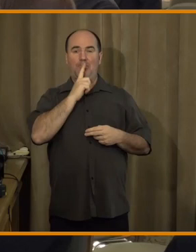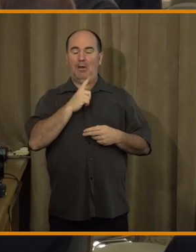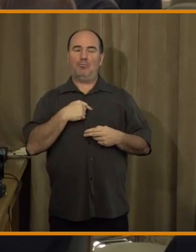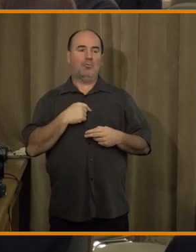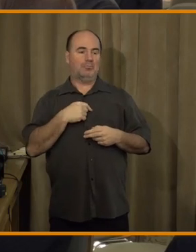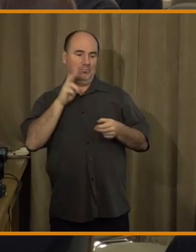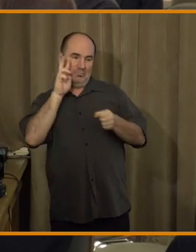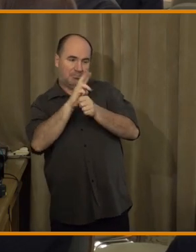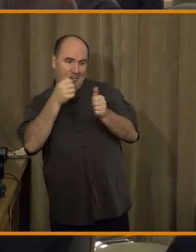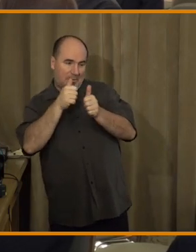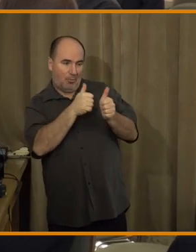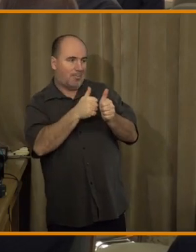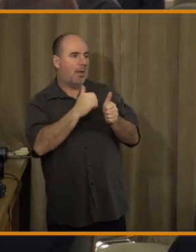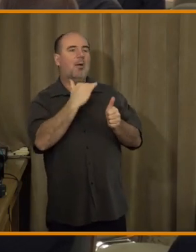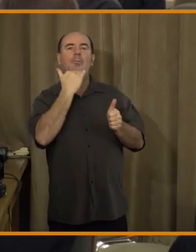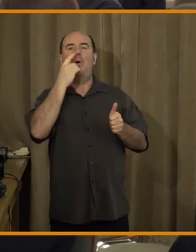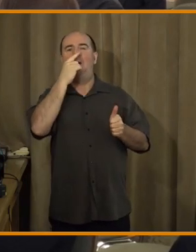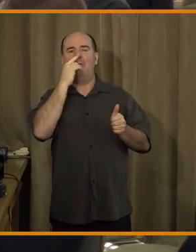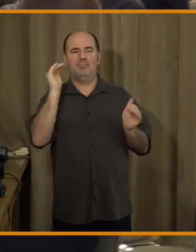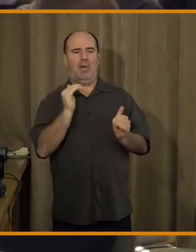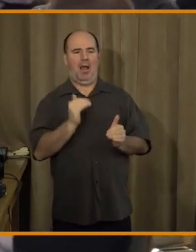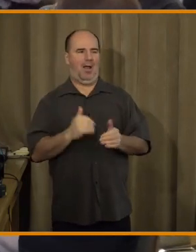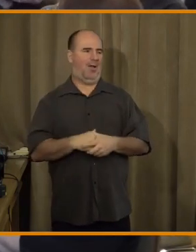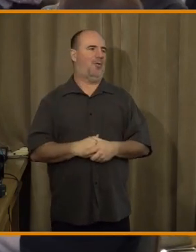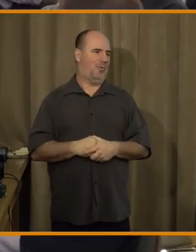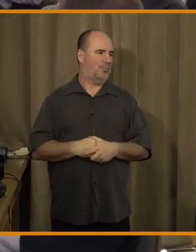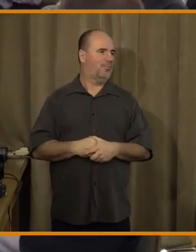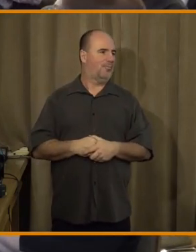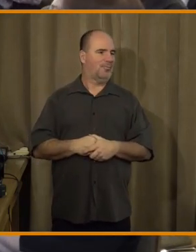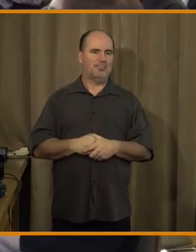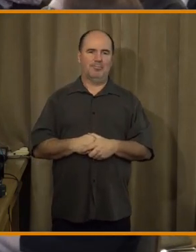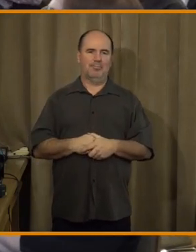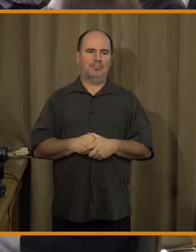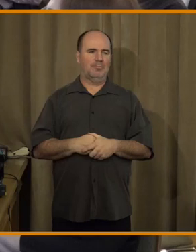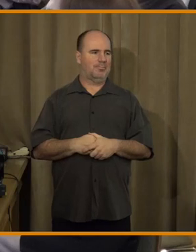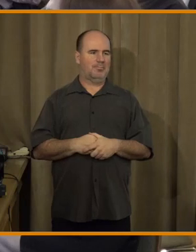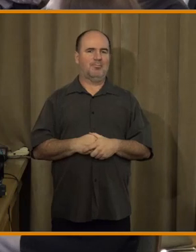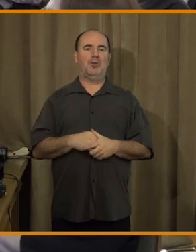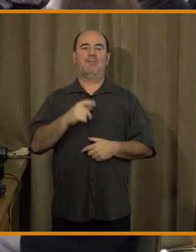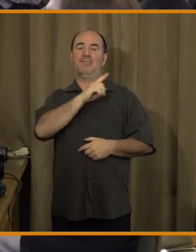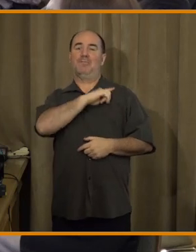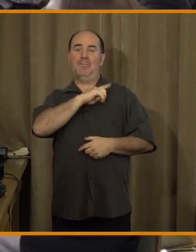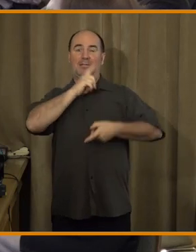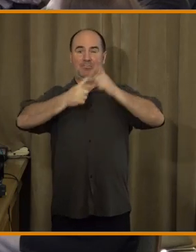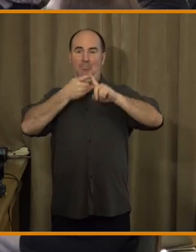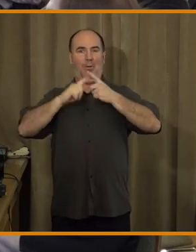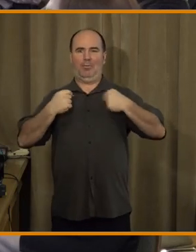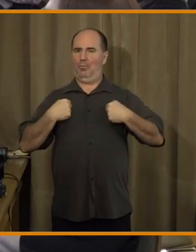vlastní politiku moc ani neděláme. Neděláme vlastní? Politiku. Politiku.